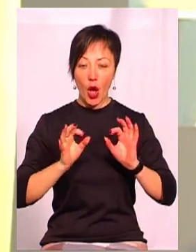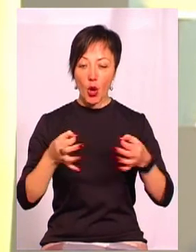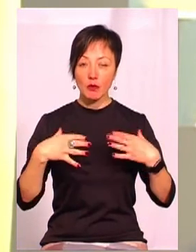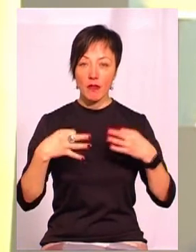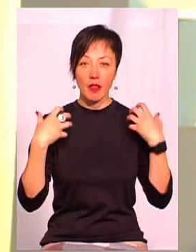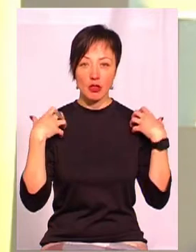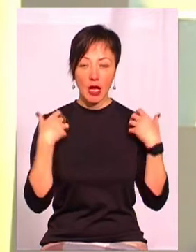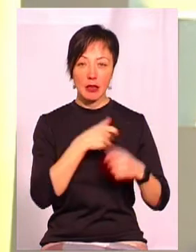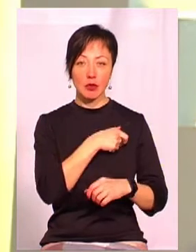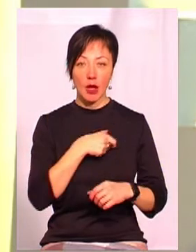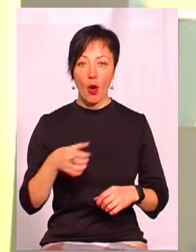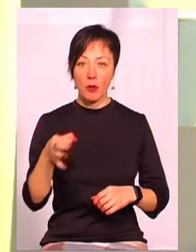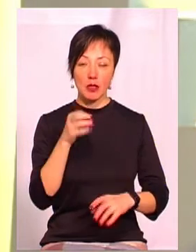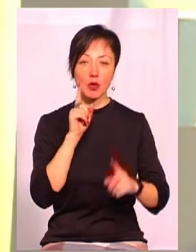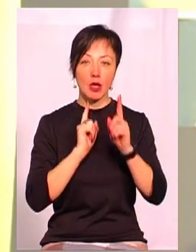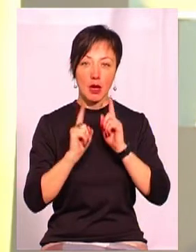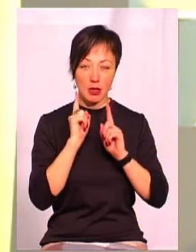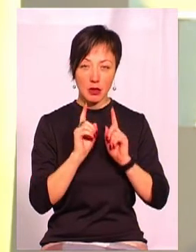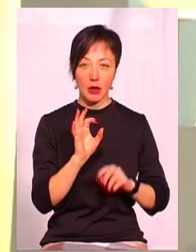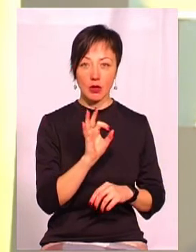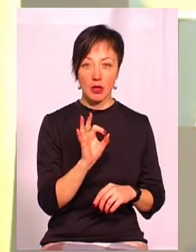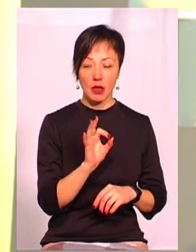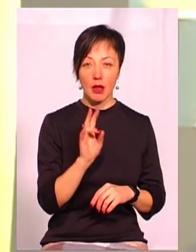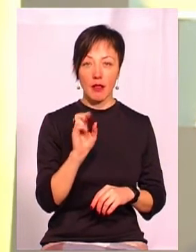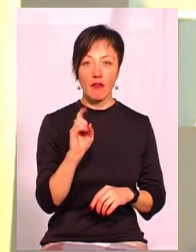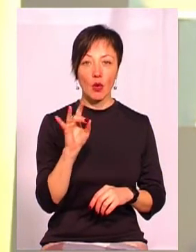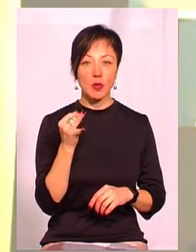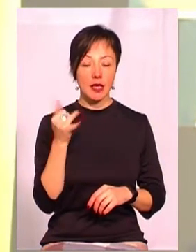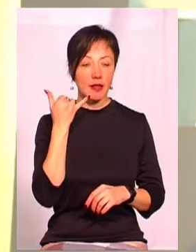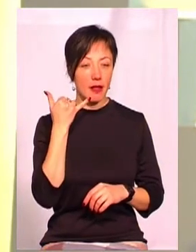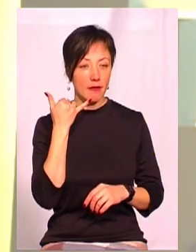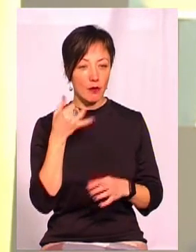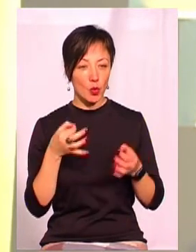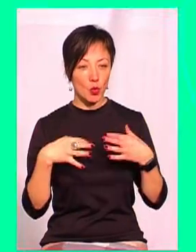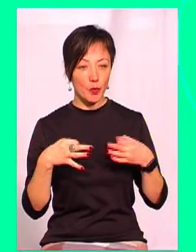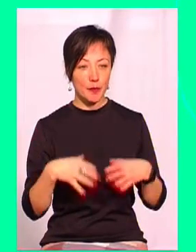розповів його начальник і депутат Хмельницької обласної ради Олександр Навроцький. Телефоном.